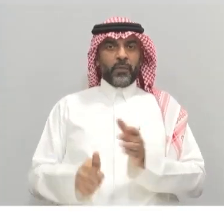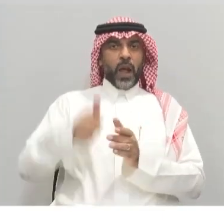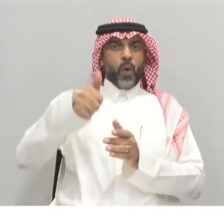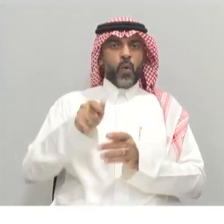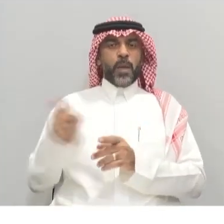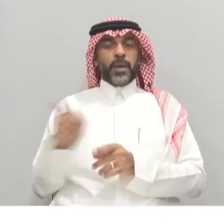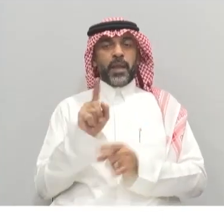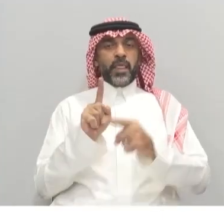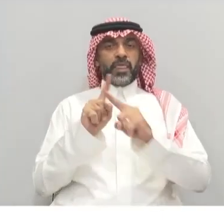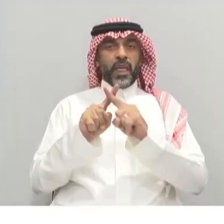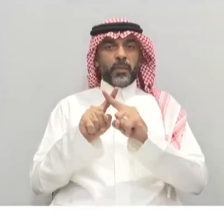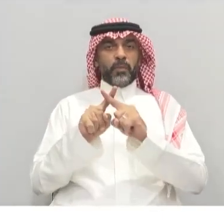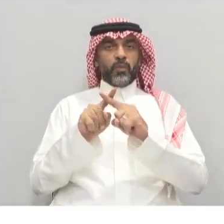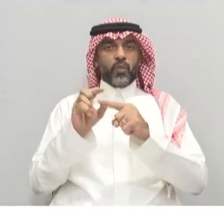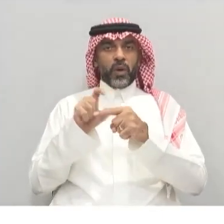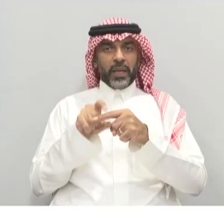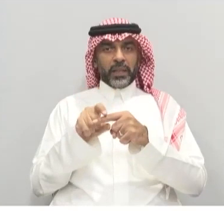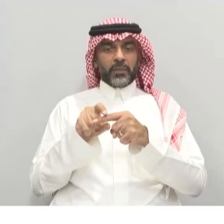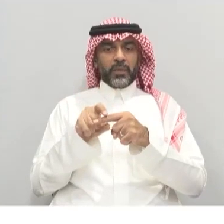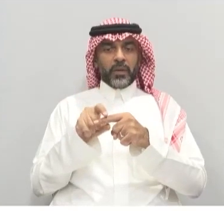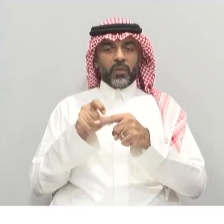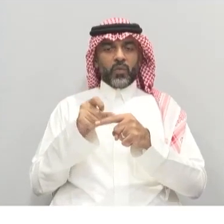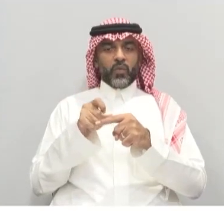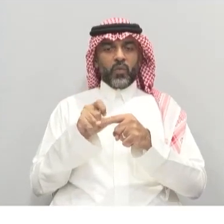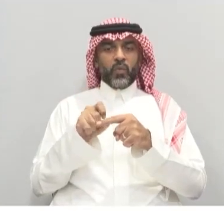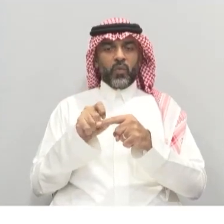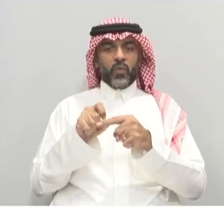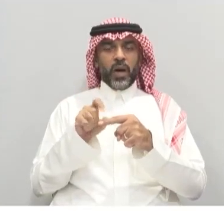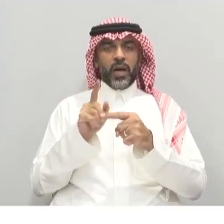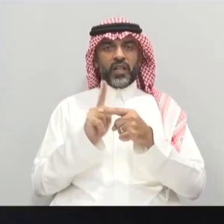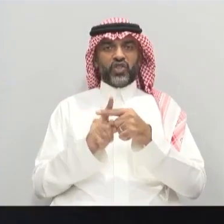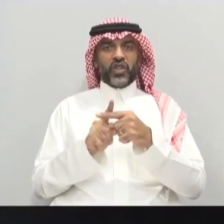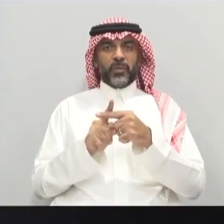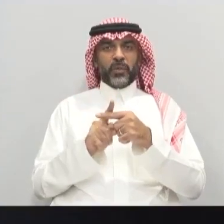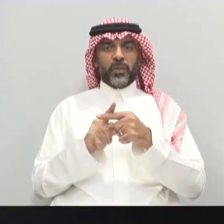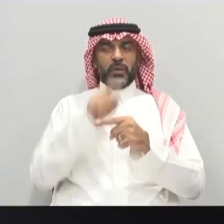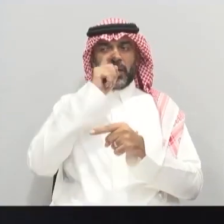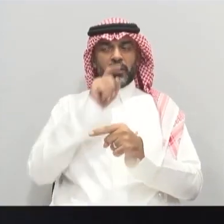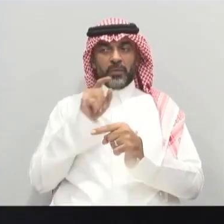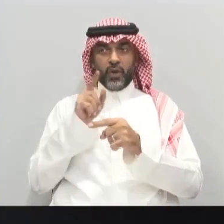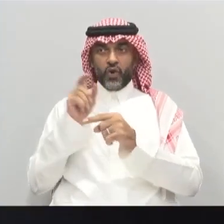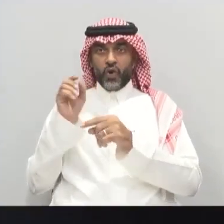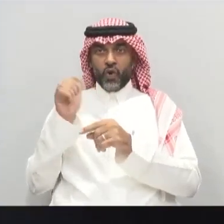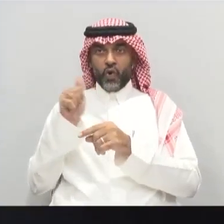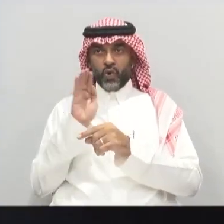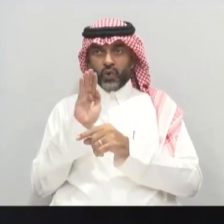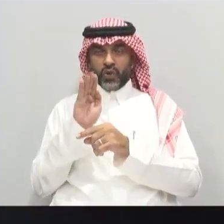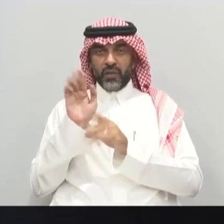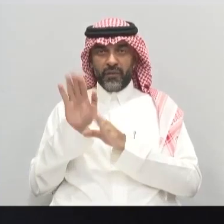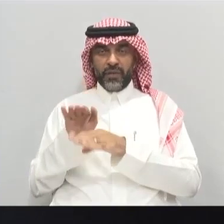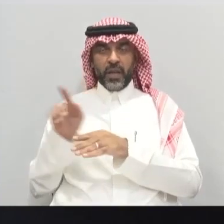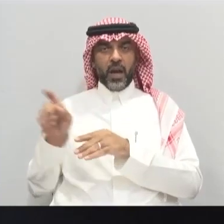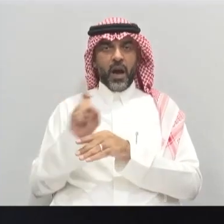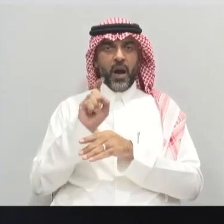والجمع ويجب حسابها اولا في الصيغه الحسابيه ذكرنا انه في اولويه تنفيذ العمليات الحسابيه